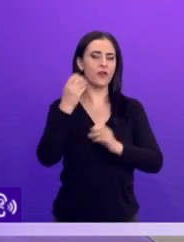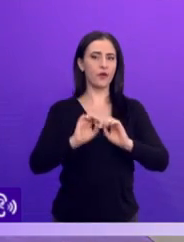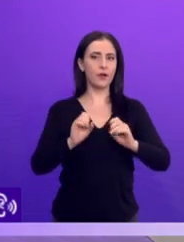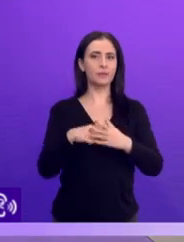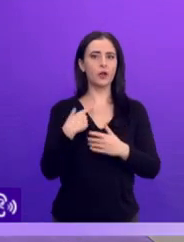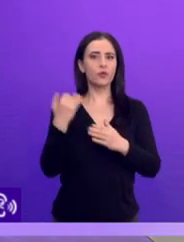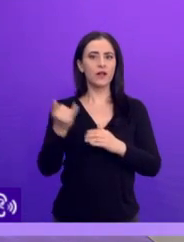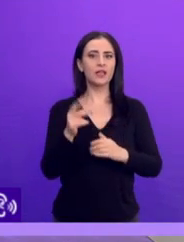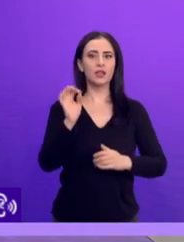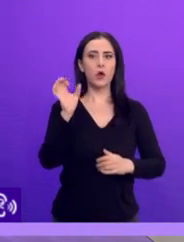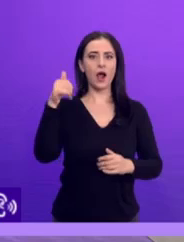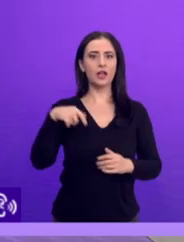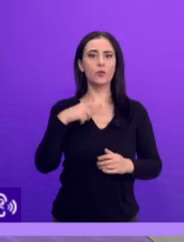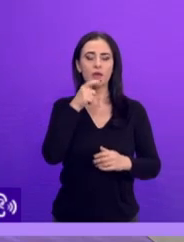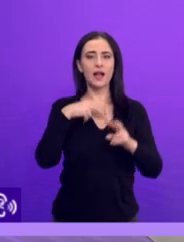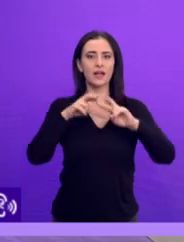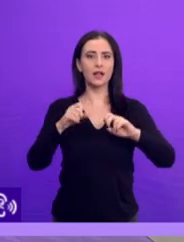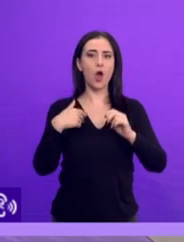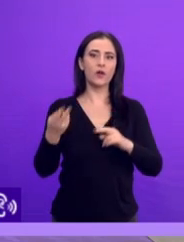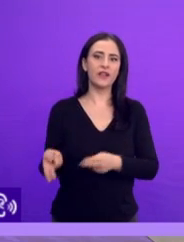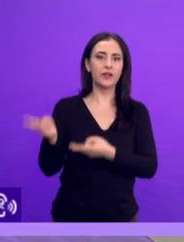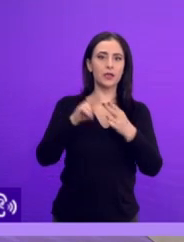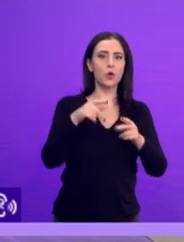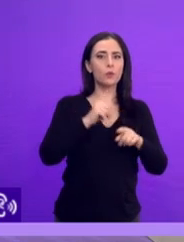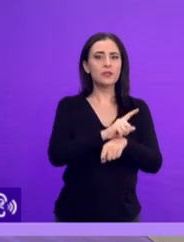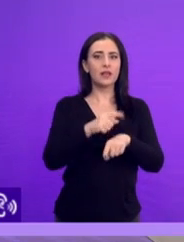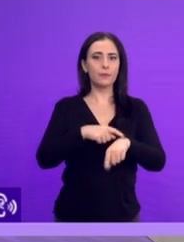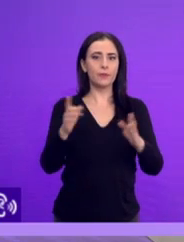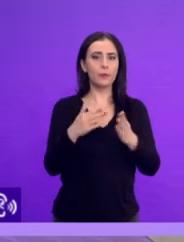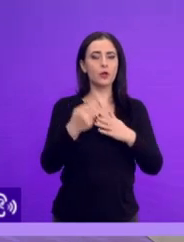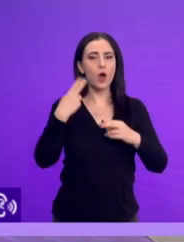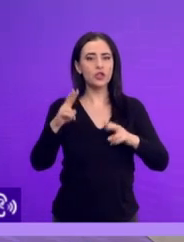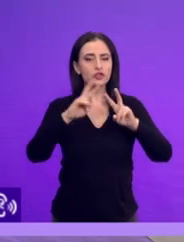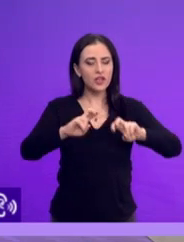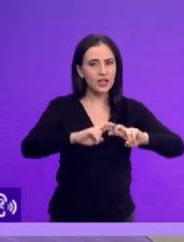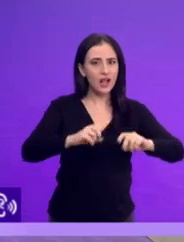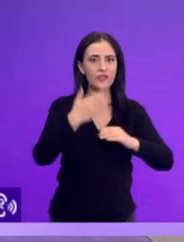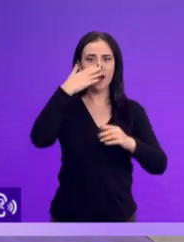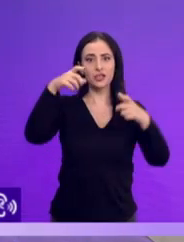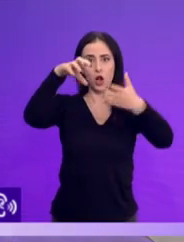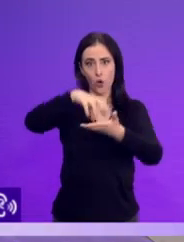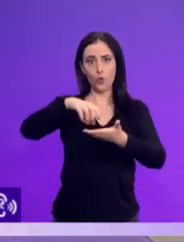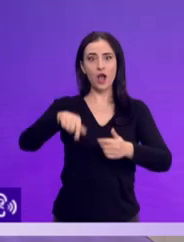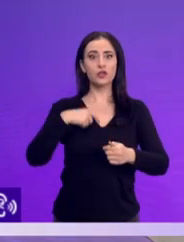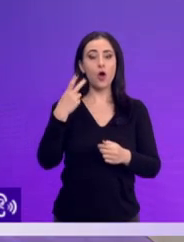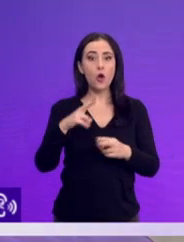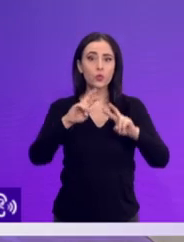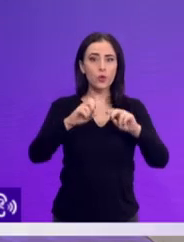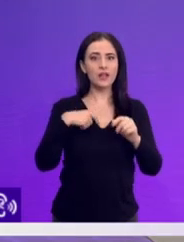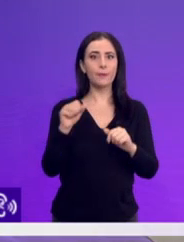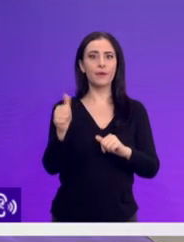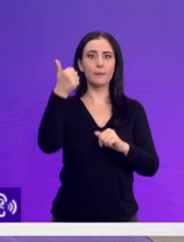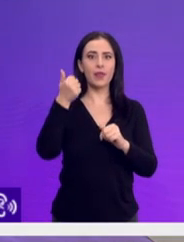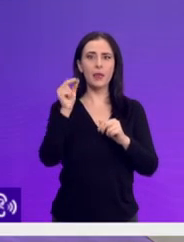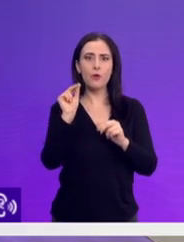informație venită de la Tohani, unde anchetatorii au revenit în urmă cu puțin timp pentru a continua cercetarea la fața locului. S-au conturat și primele